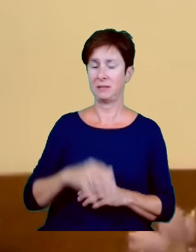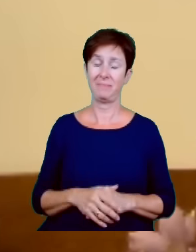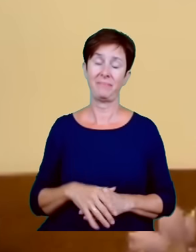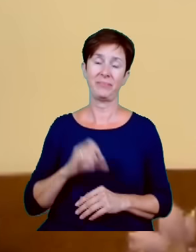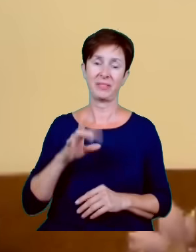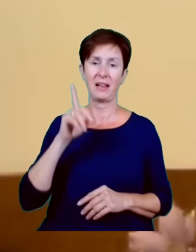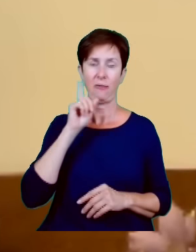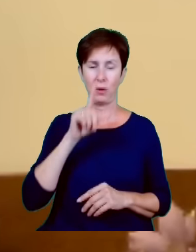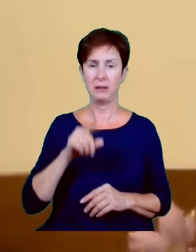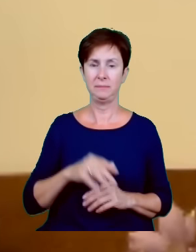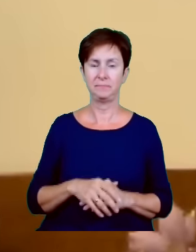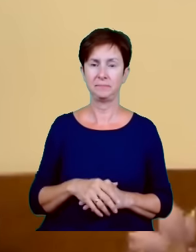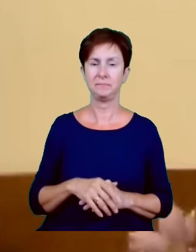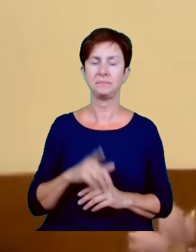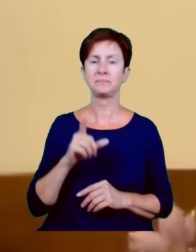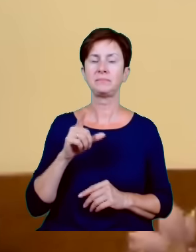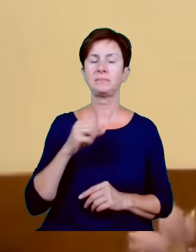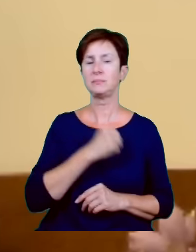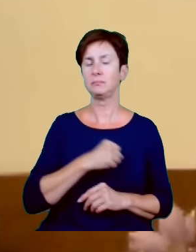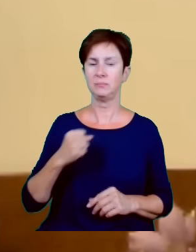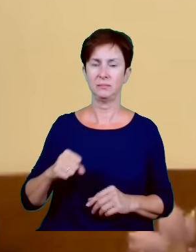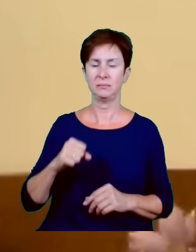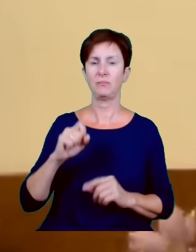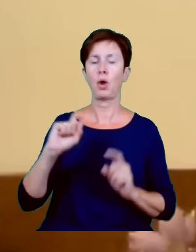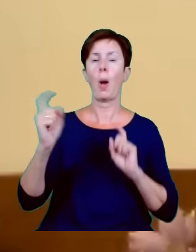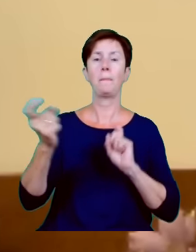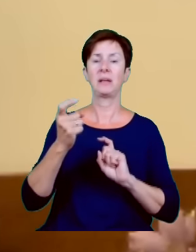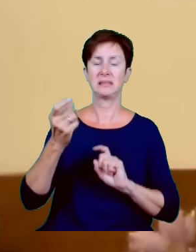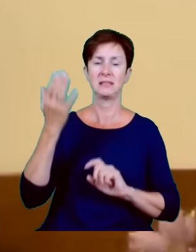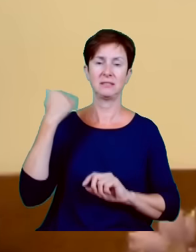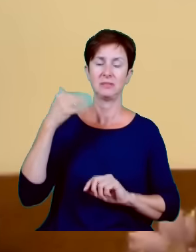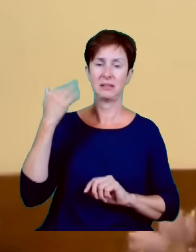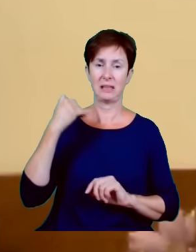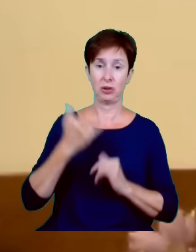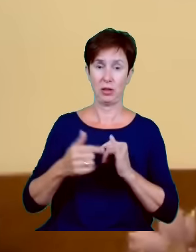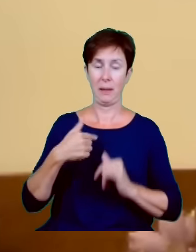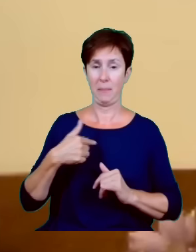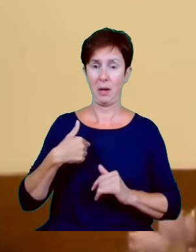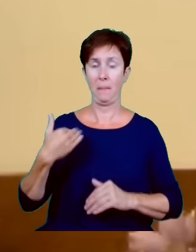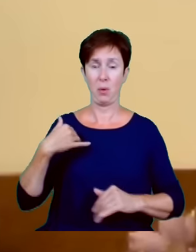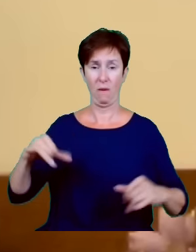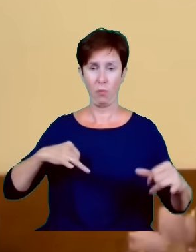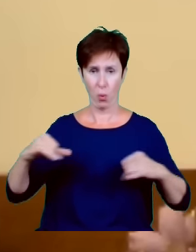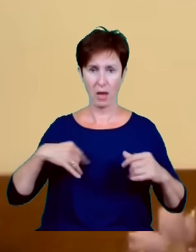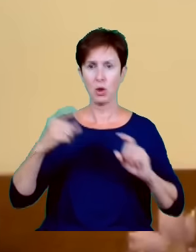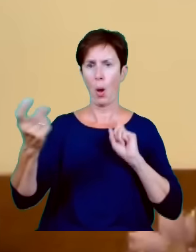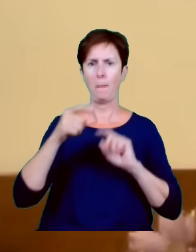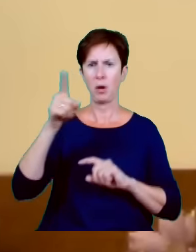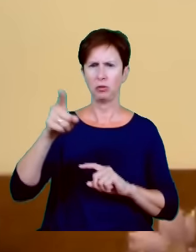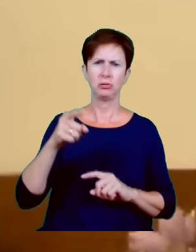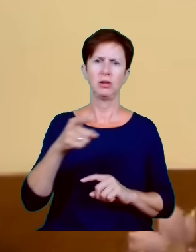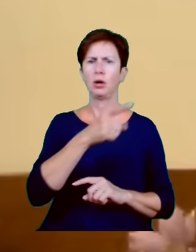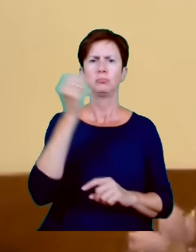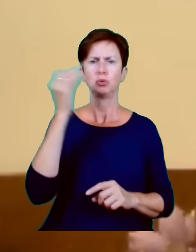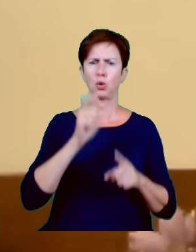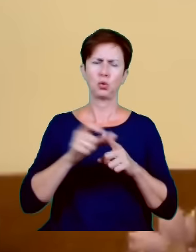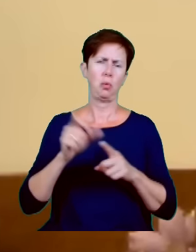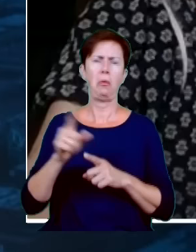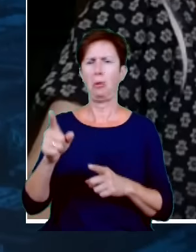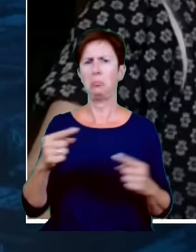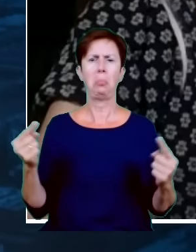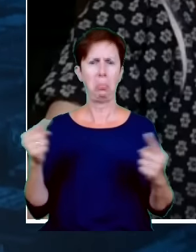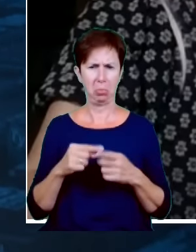raziły posłów opozycji wtedy kiedy my sprawowali władzę i nie rażą w dalszym